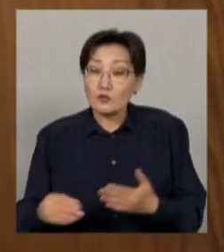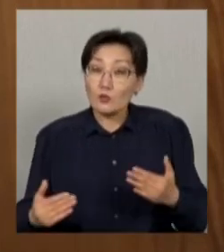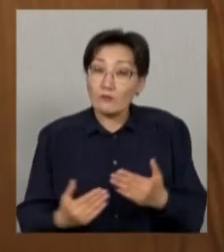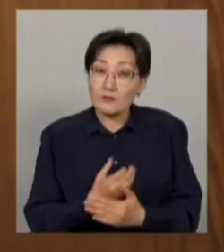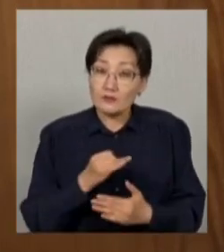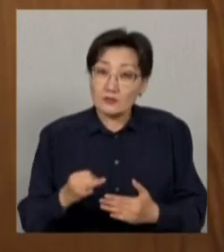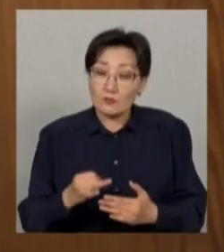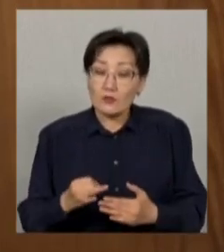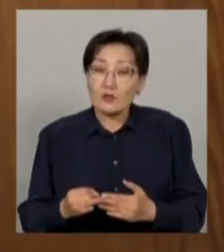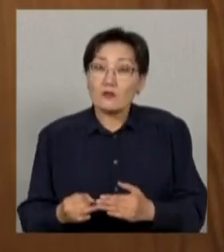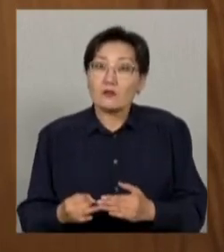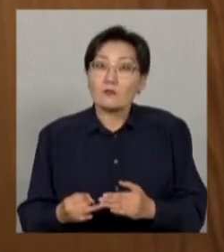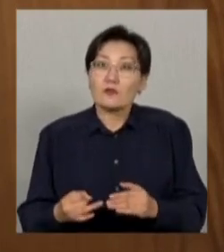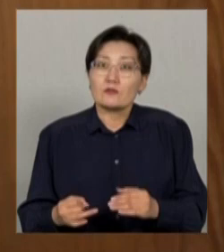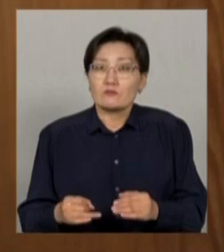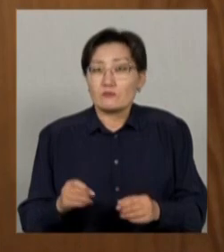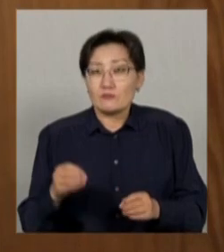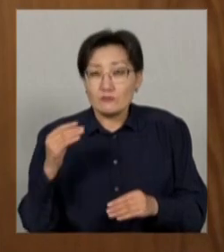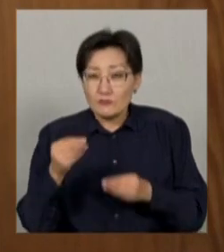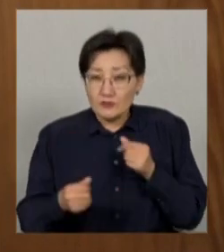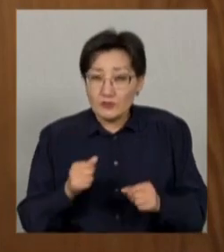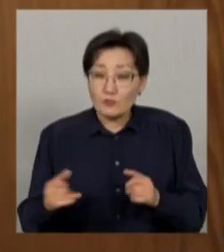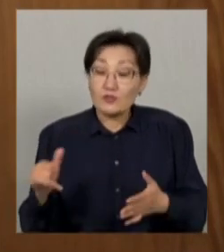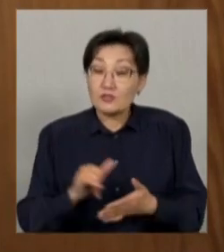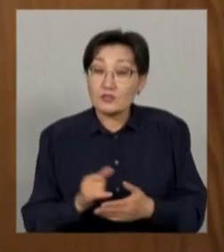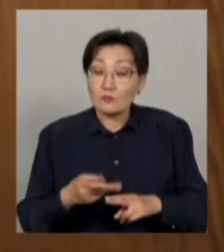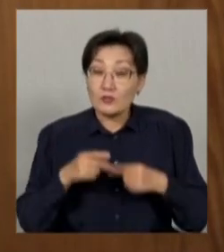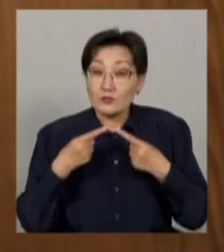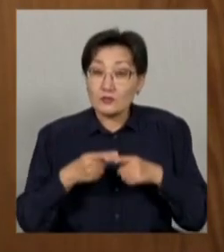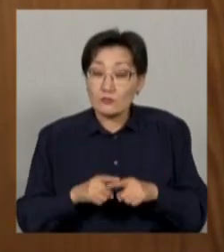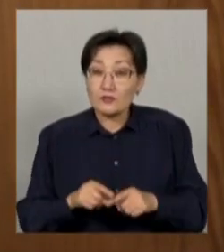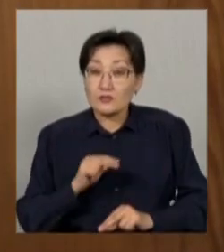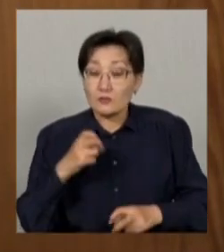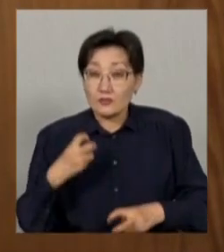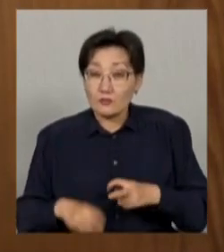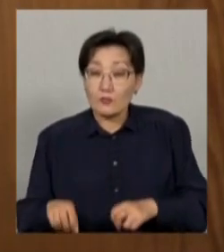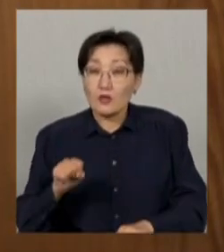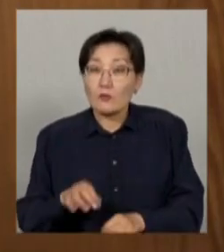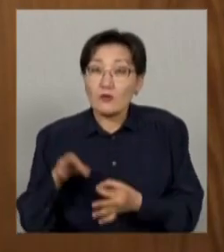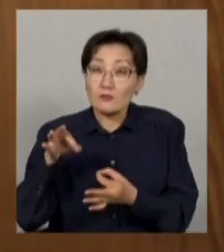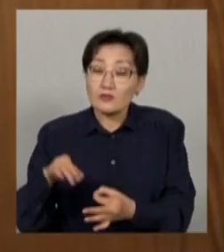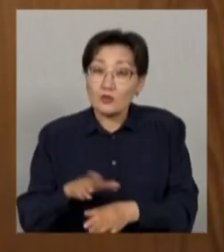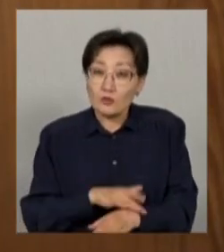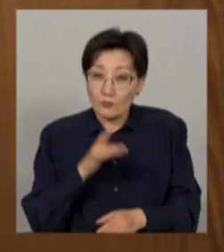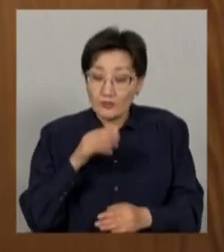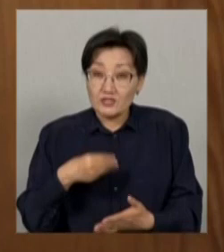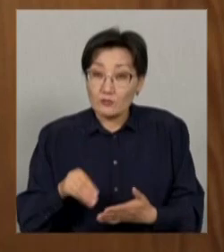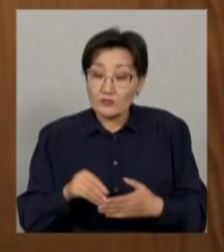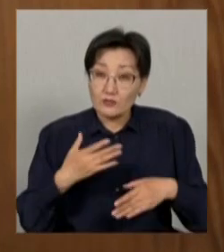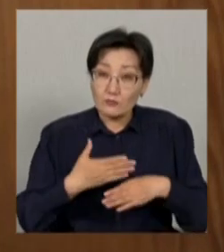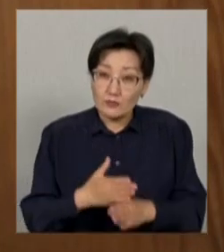и имитацию их установки. Без новых запчастей техника выходила из строя и простаивала долгое время, а купленные